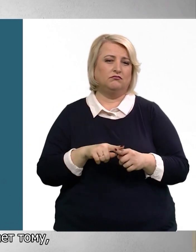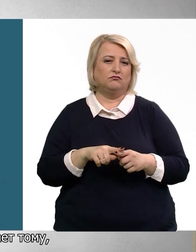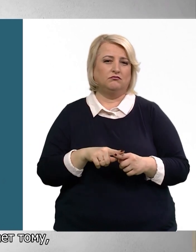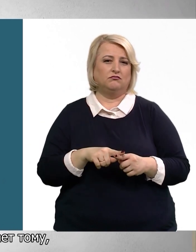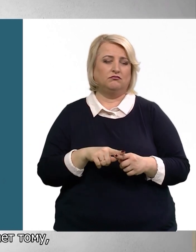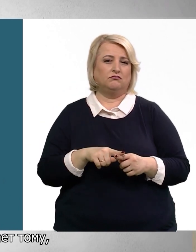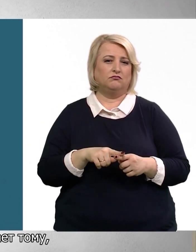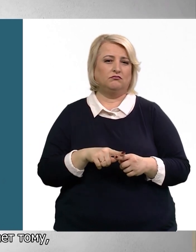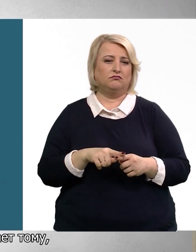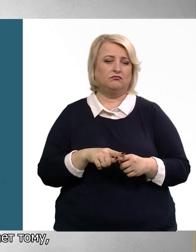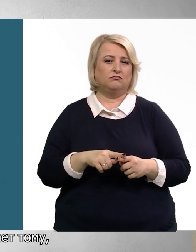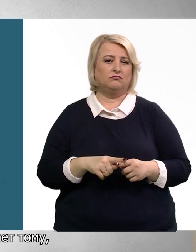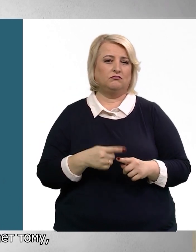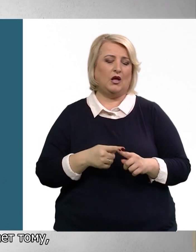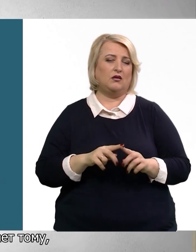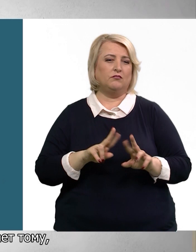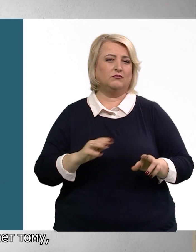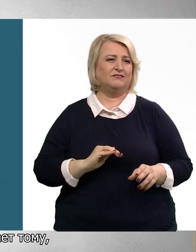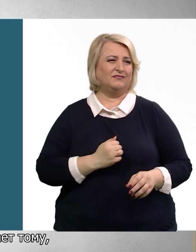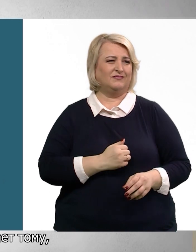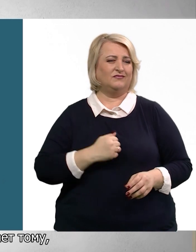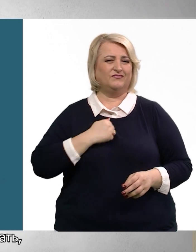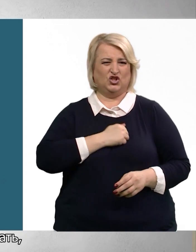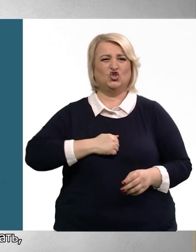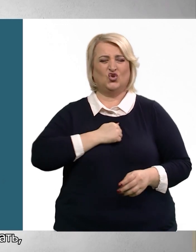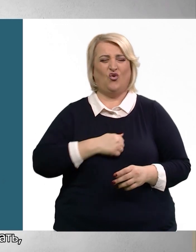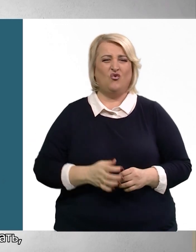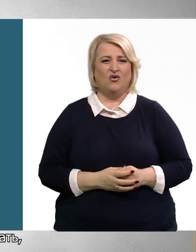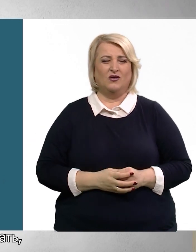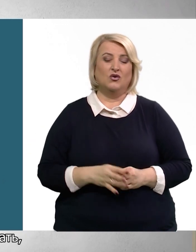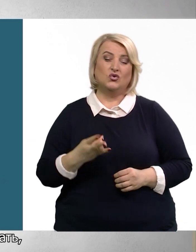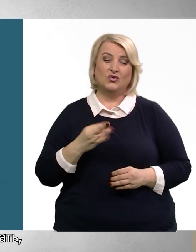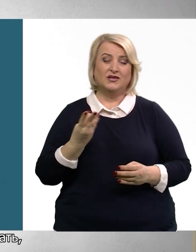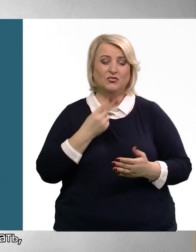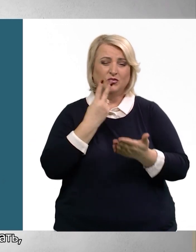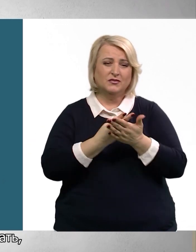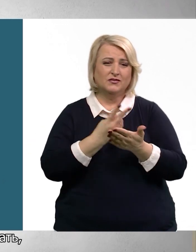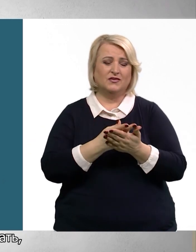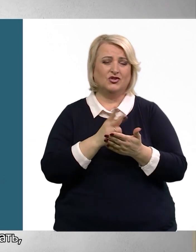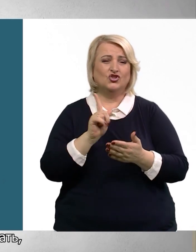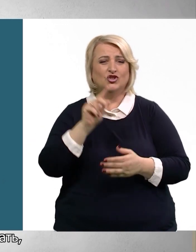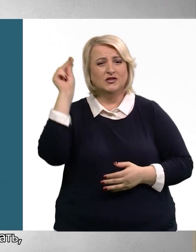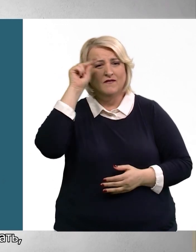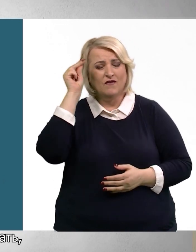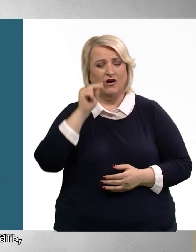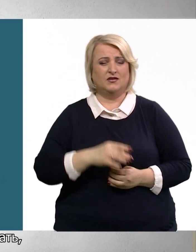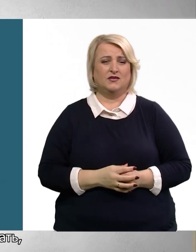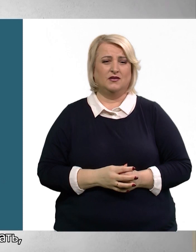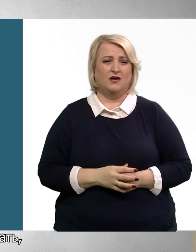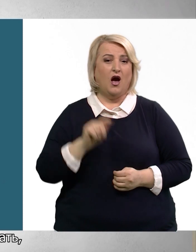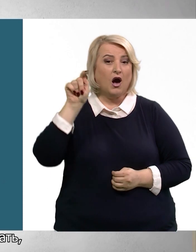antreprenoriatul este, cum am zis, învață să fie capitaliști, dar trebuie să le arătăm exact ce se învață și ce